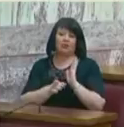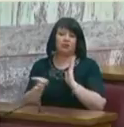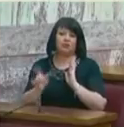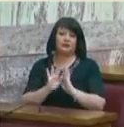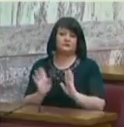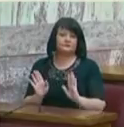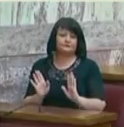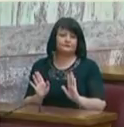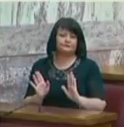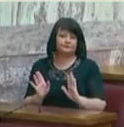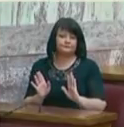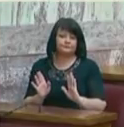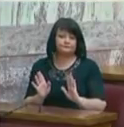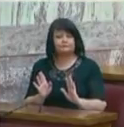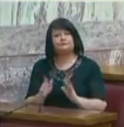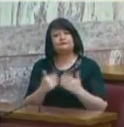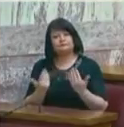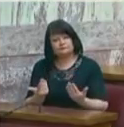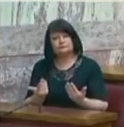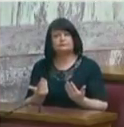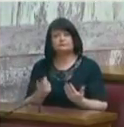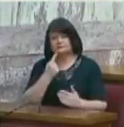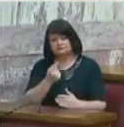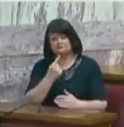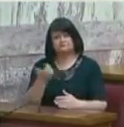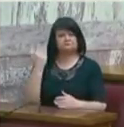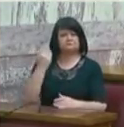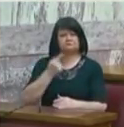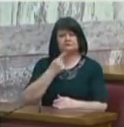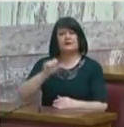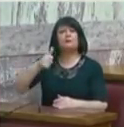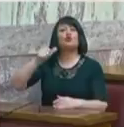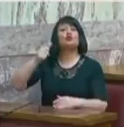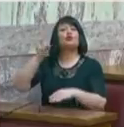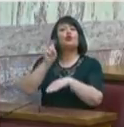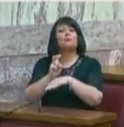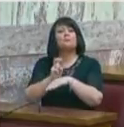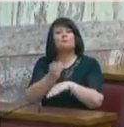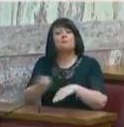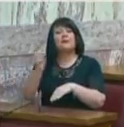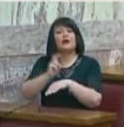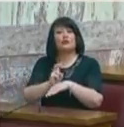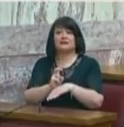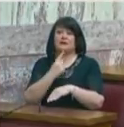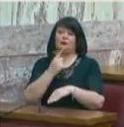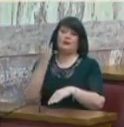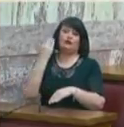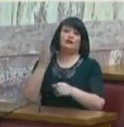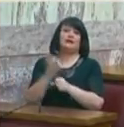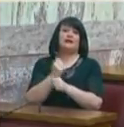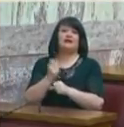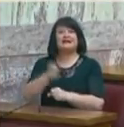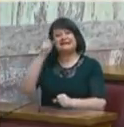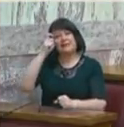Ακόμα και το πολύ διαφημισμένο τότε πρωτογενές πλεόνασμα που δήθεν κατάφερε η κυβέρνηση